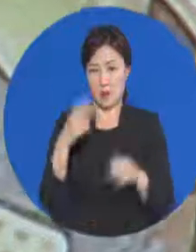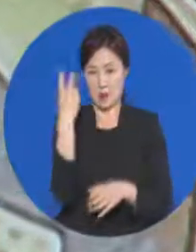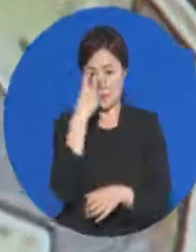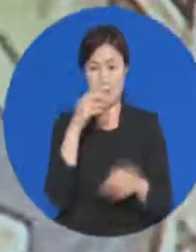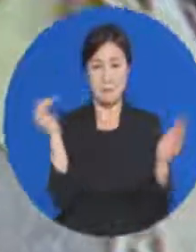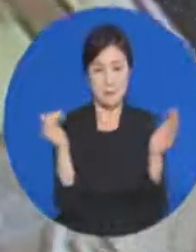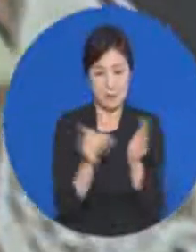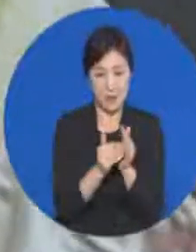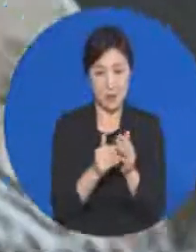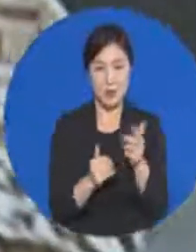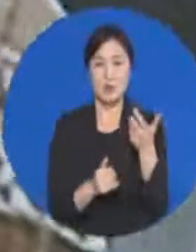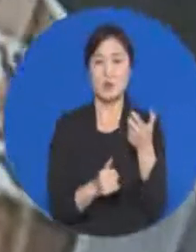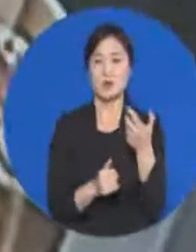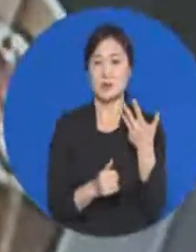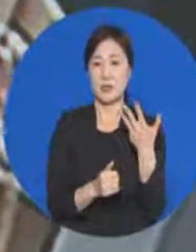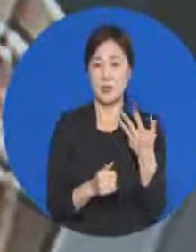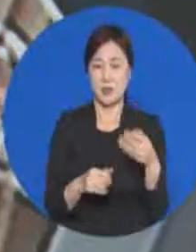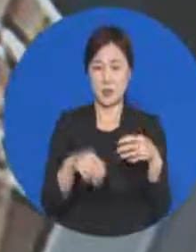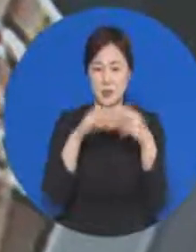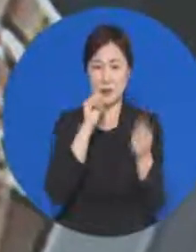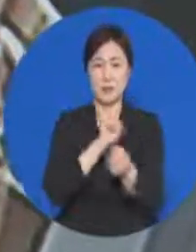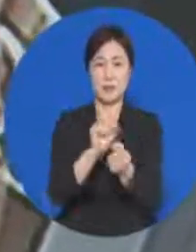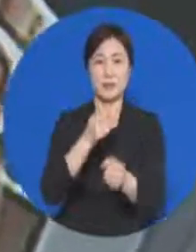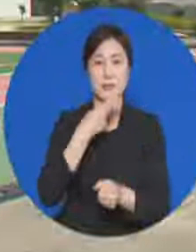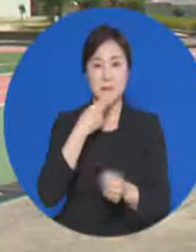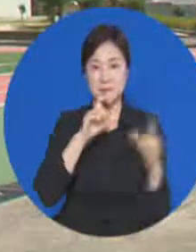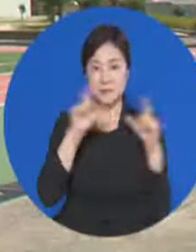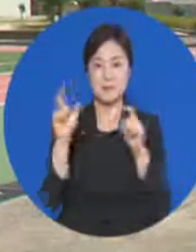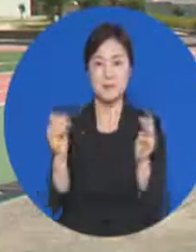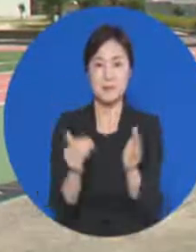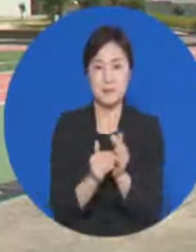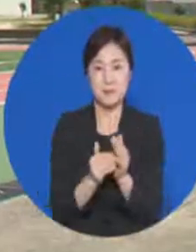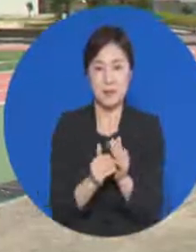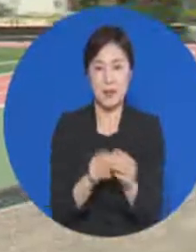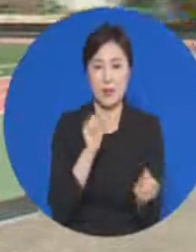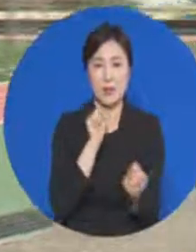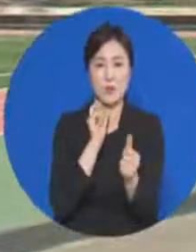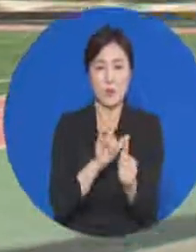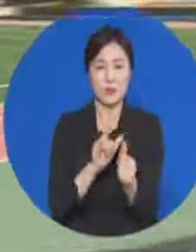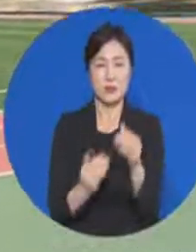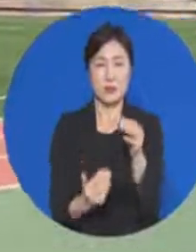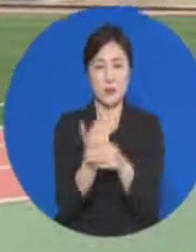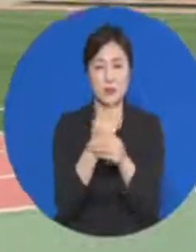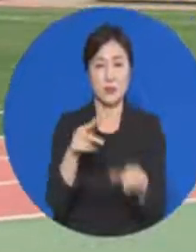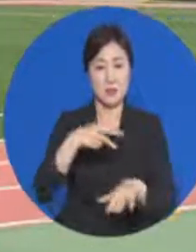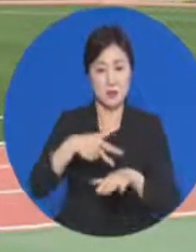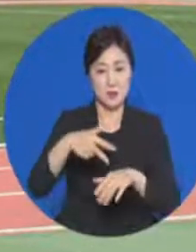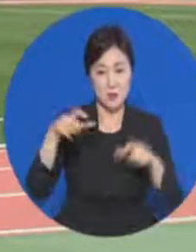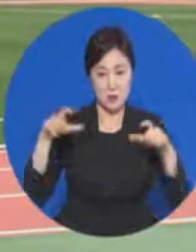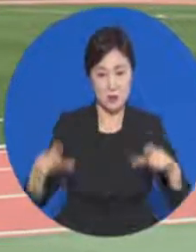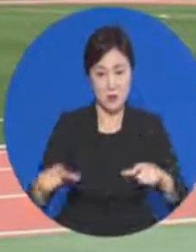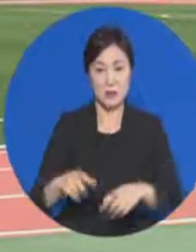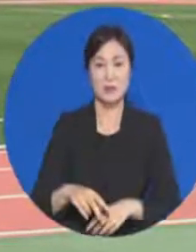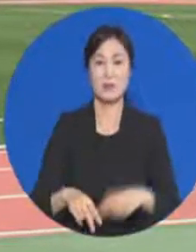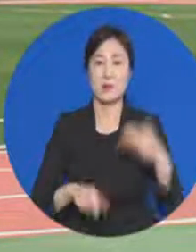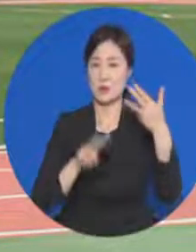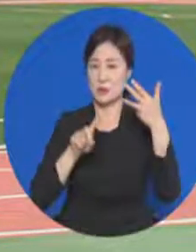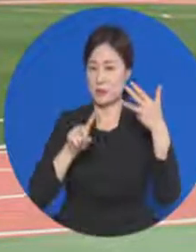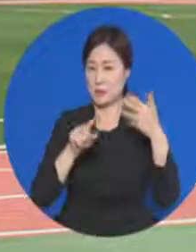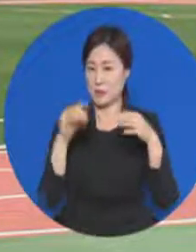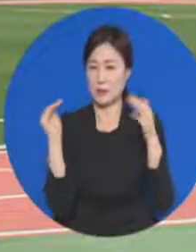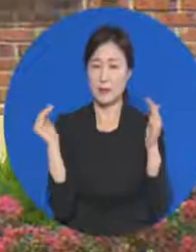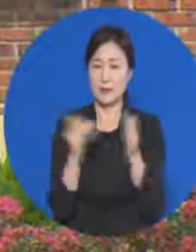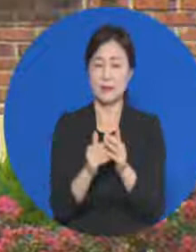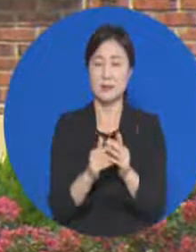받았고 64명이 음성 판정을 받았습니다. 확진자가 발생한 진도에서는 21일까지 등교 대신